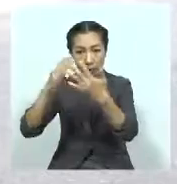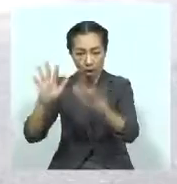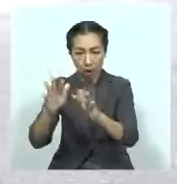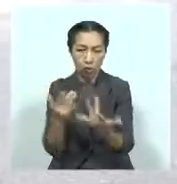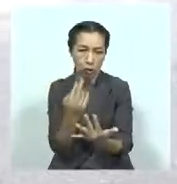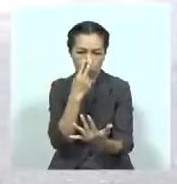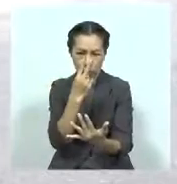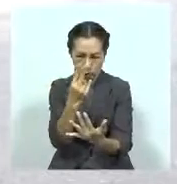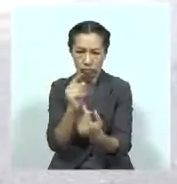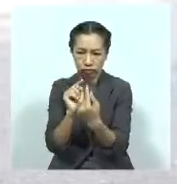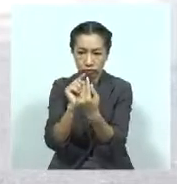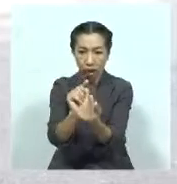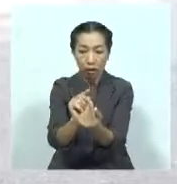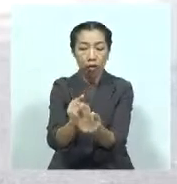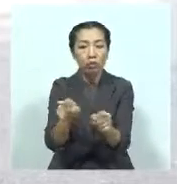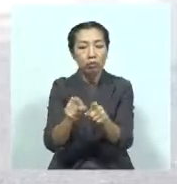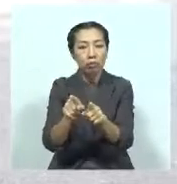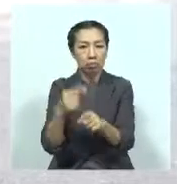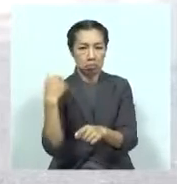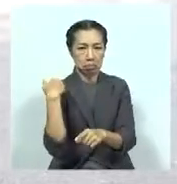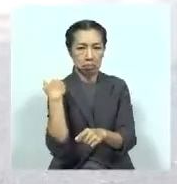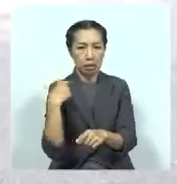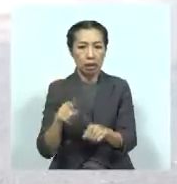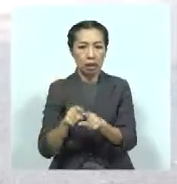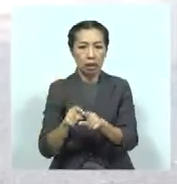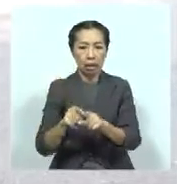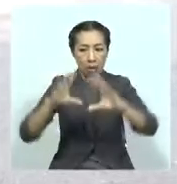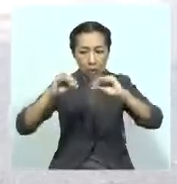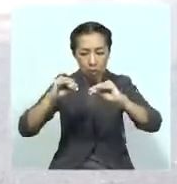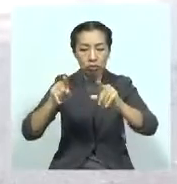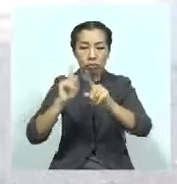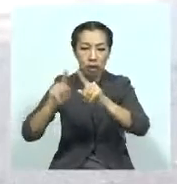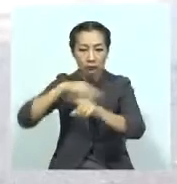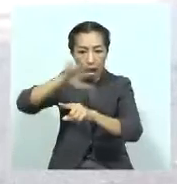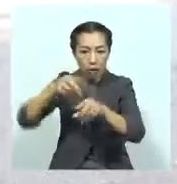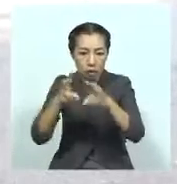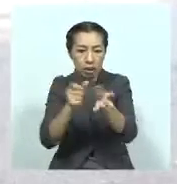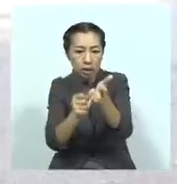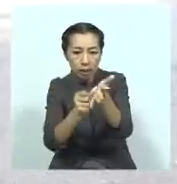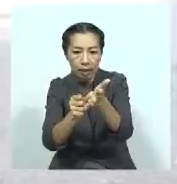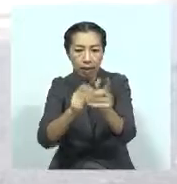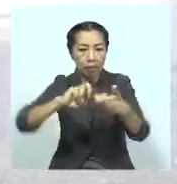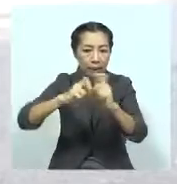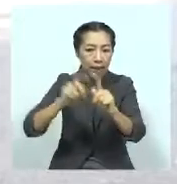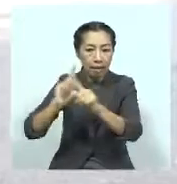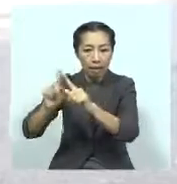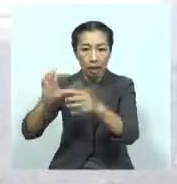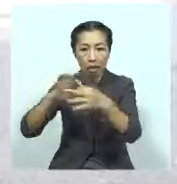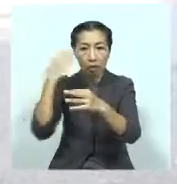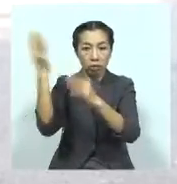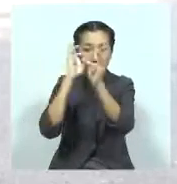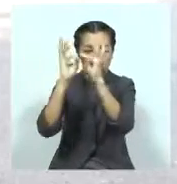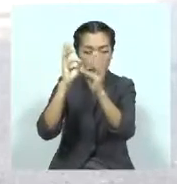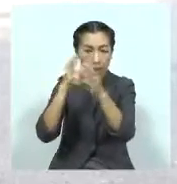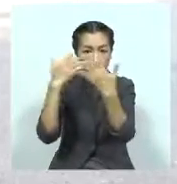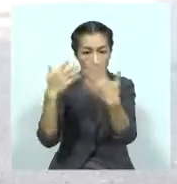งต้องจับตาดูนะคะว่าหลังจากที่มีการประชุมและรับทราบถึงแนวทางการแก้ไขปัญหาในเรื่องของฝุ่นละอองม